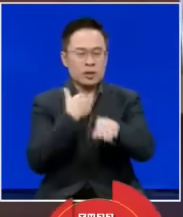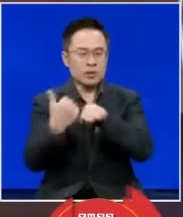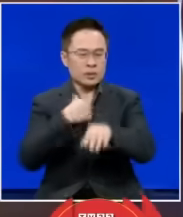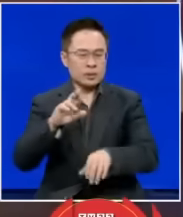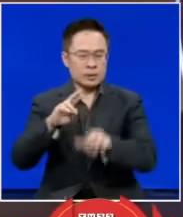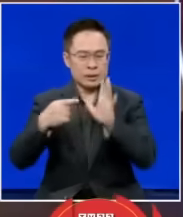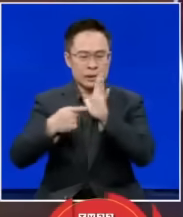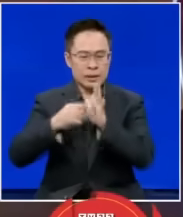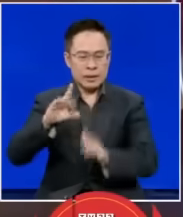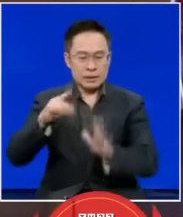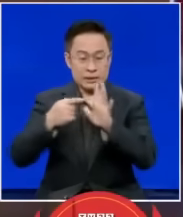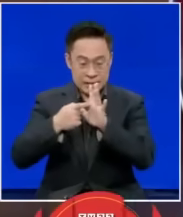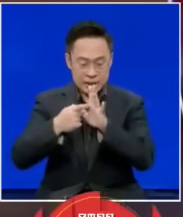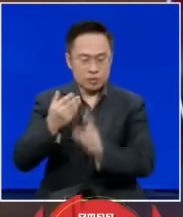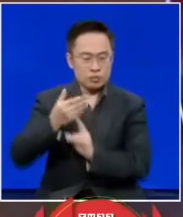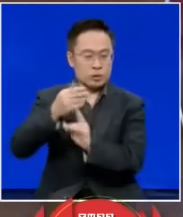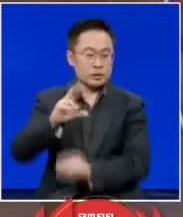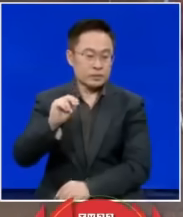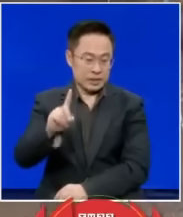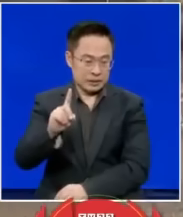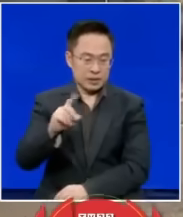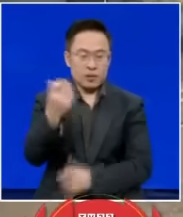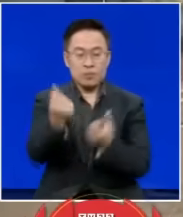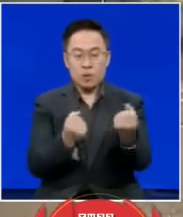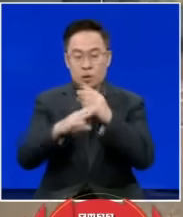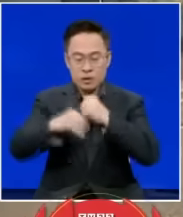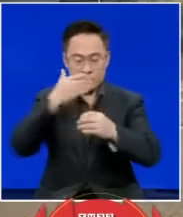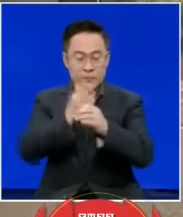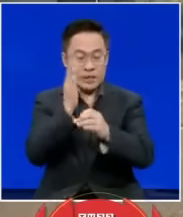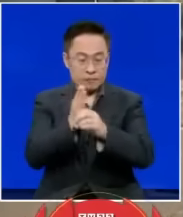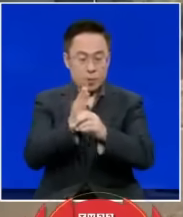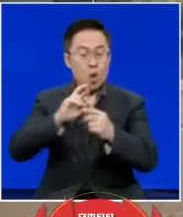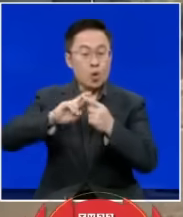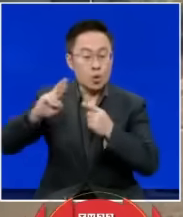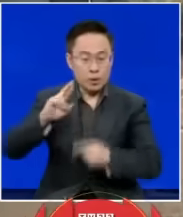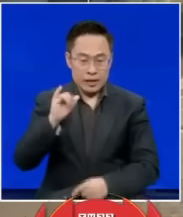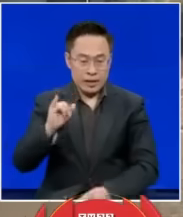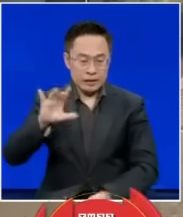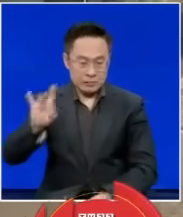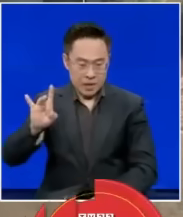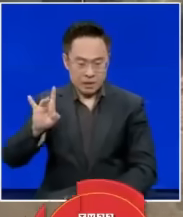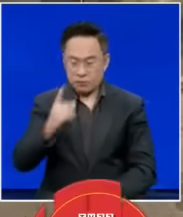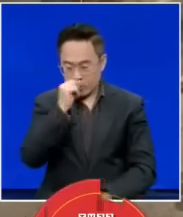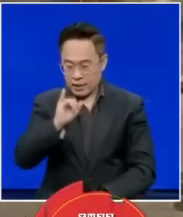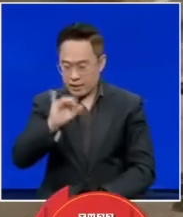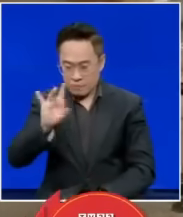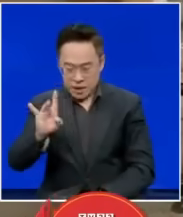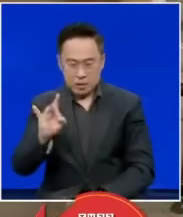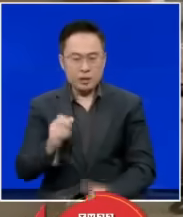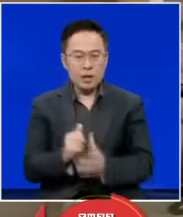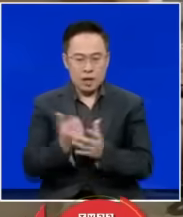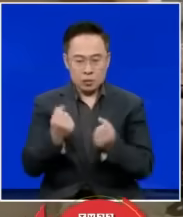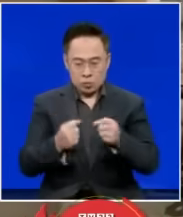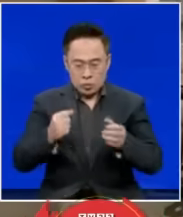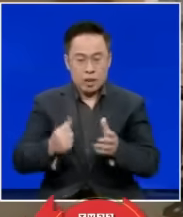31นะครับมีรถเนี่ยคันนี้ฮะ BMW นะครับ i8 ขับชะลอเข้าจุดตรวจแต่ตำรวจก็บอกเอ๊ะท่าทางมี